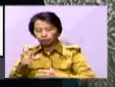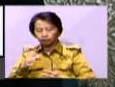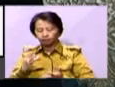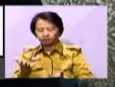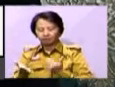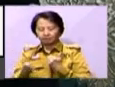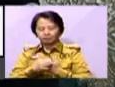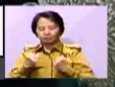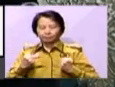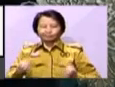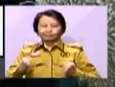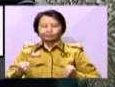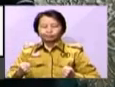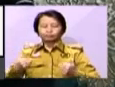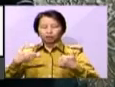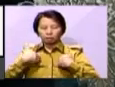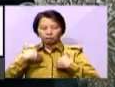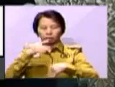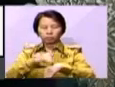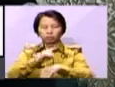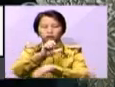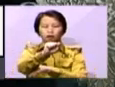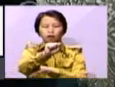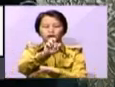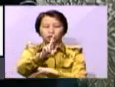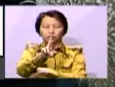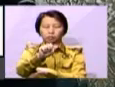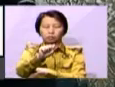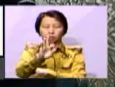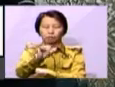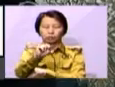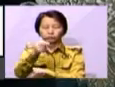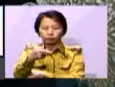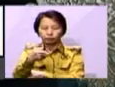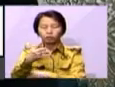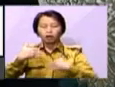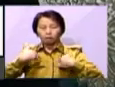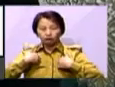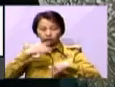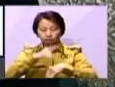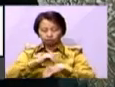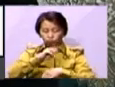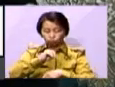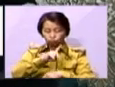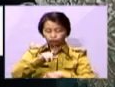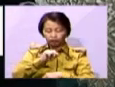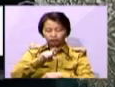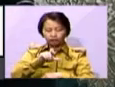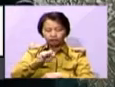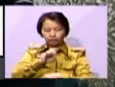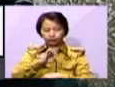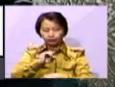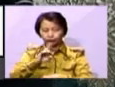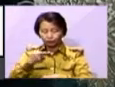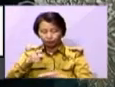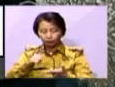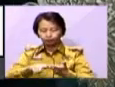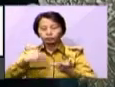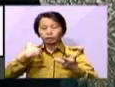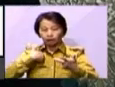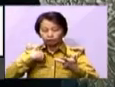cergas semasa berada di Arafah, semasa berada di Muzdalifah, semasa berada di